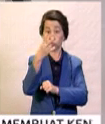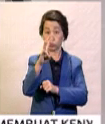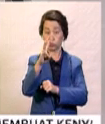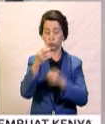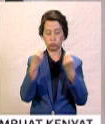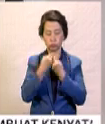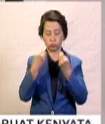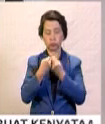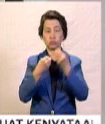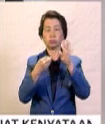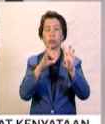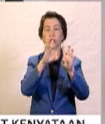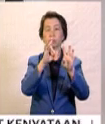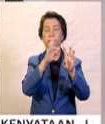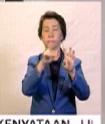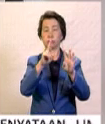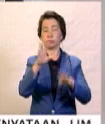berjumlah